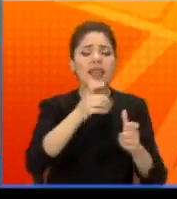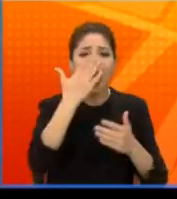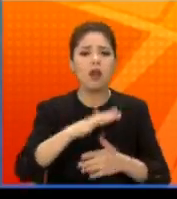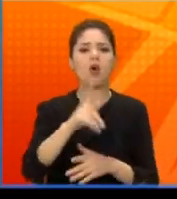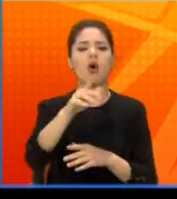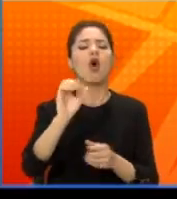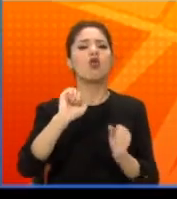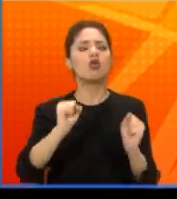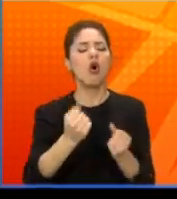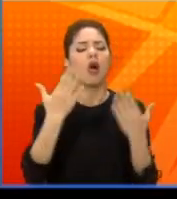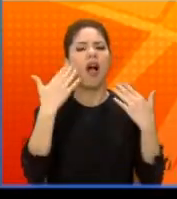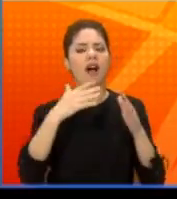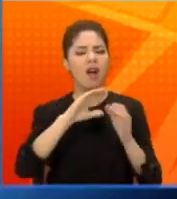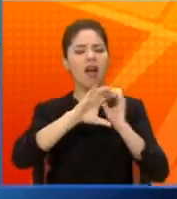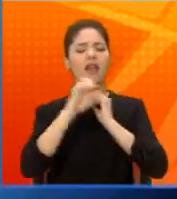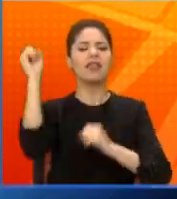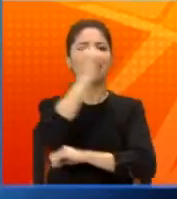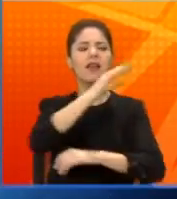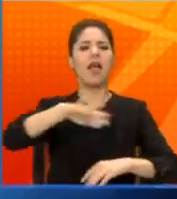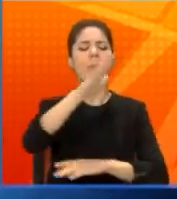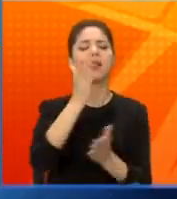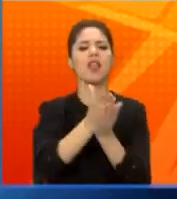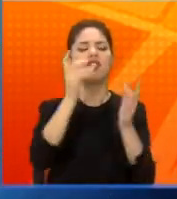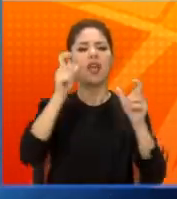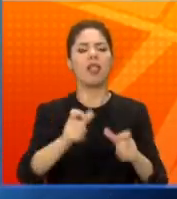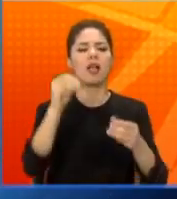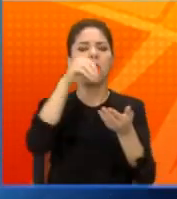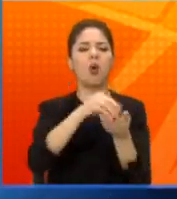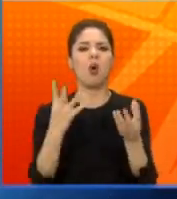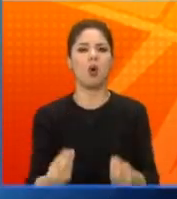tırlarını seyyar morg olarak kullanmaya başladı.